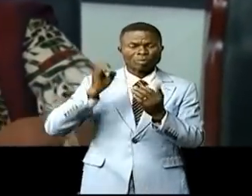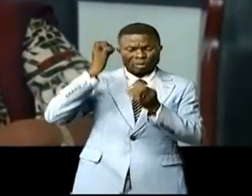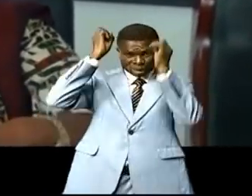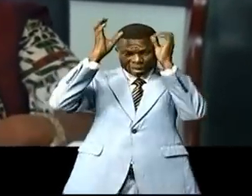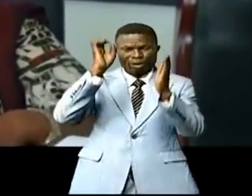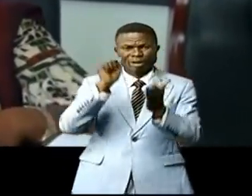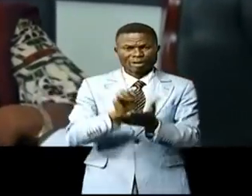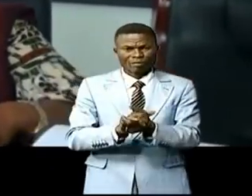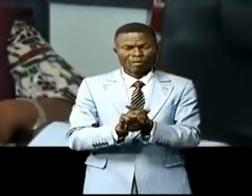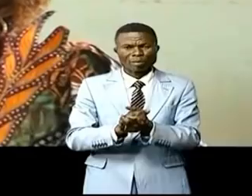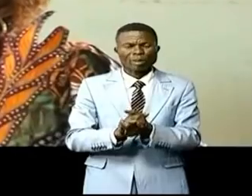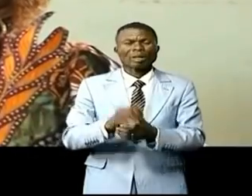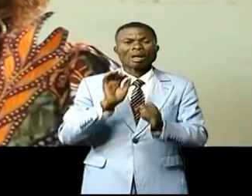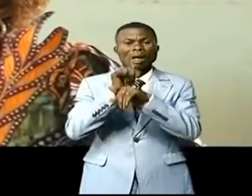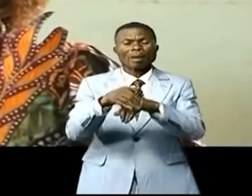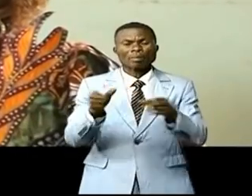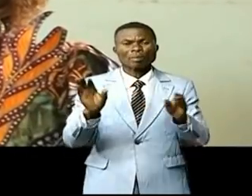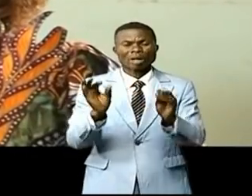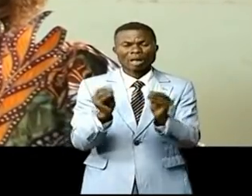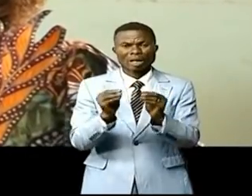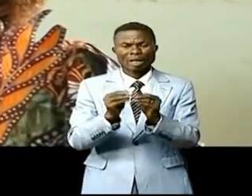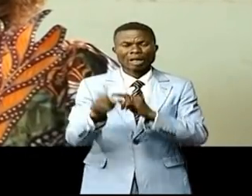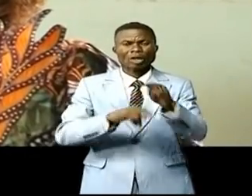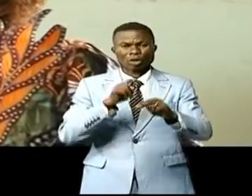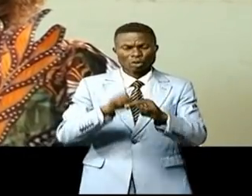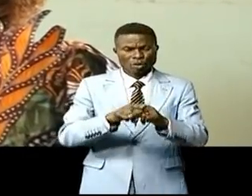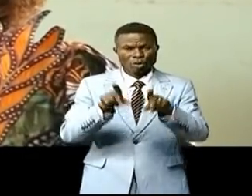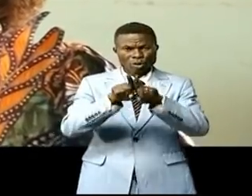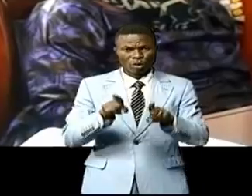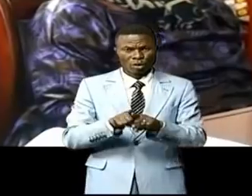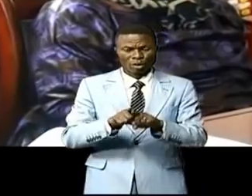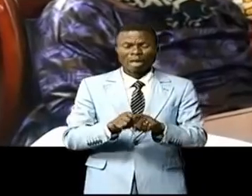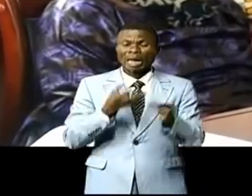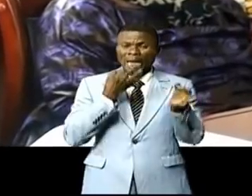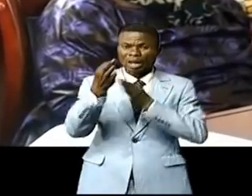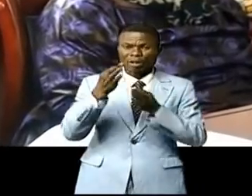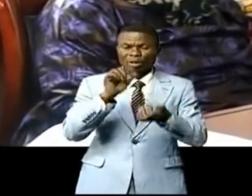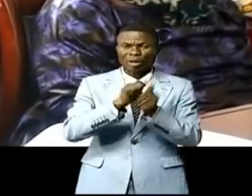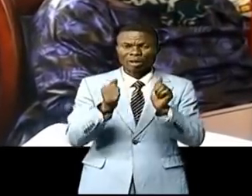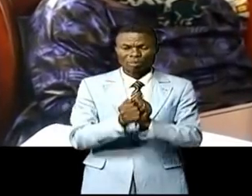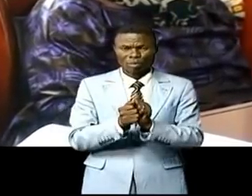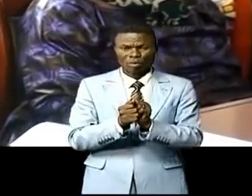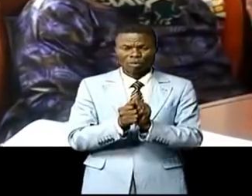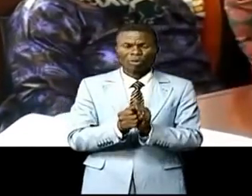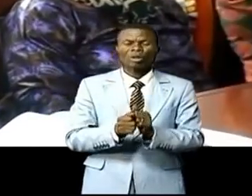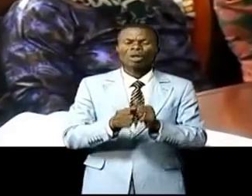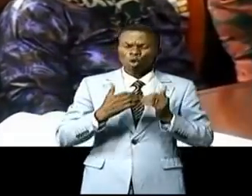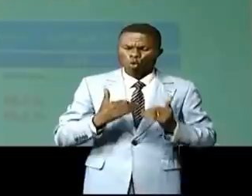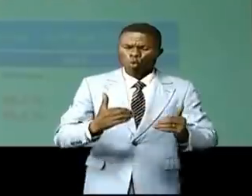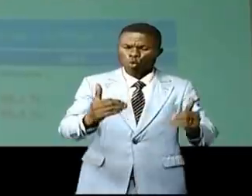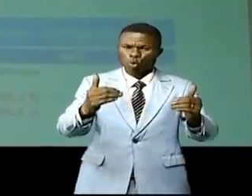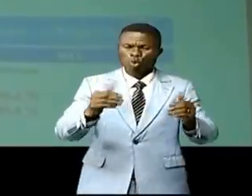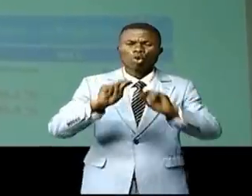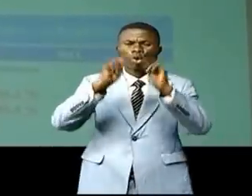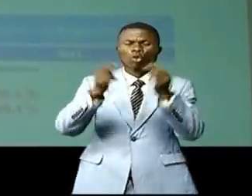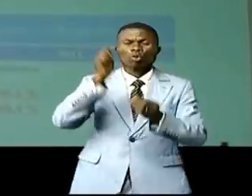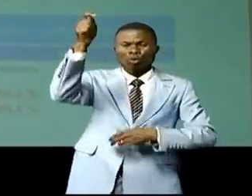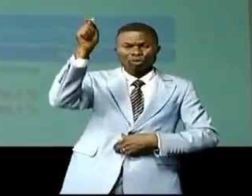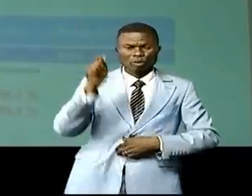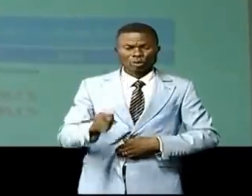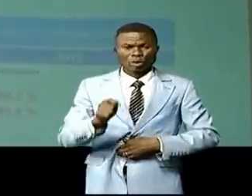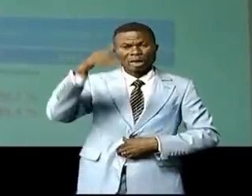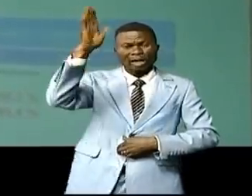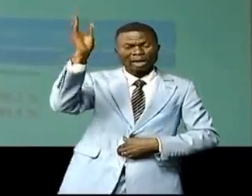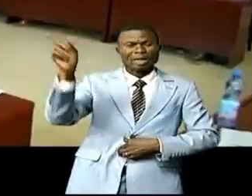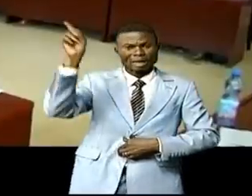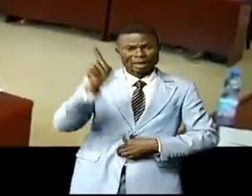les participants à cet atelier national avaient aussi relevé l'activisme persistant des groupes armés étrangers